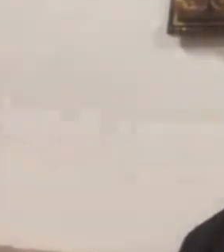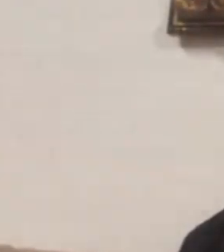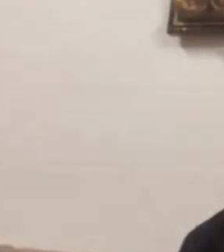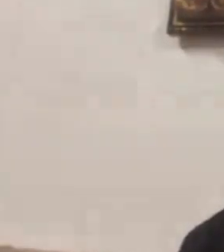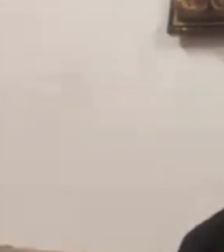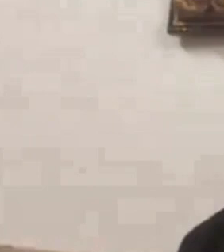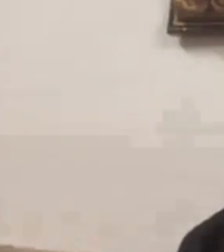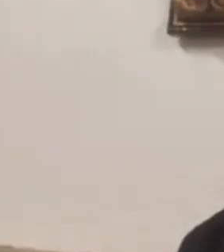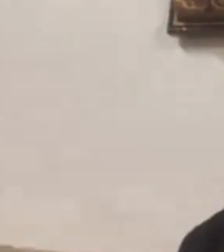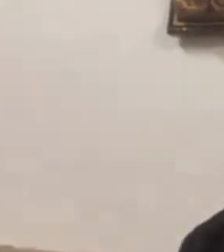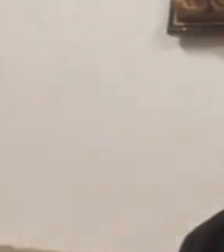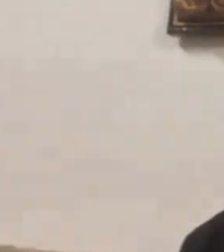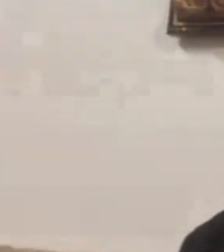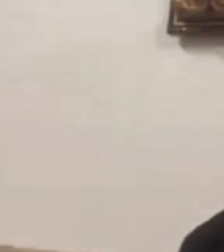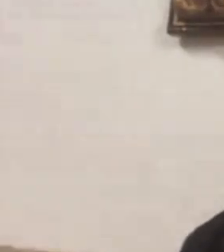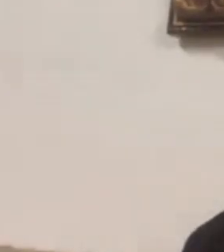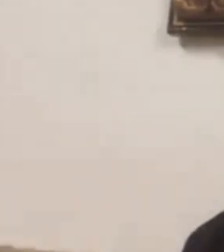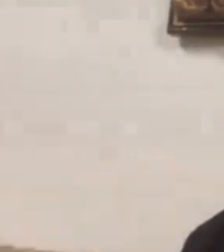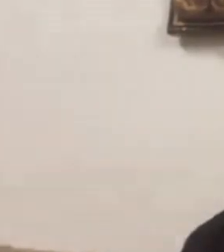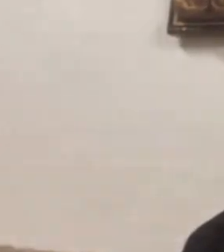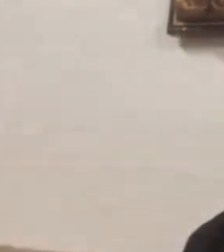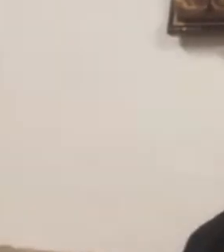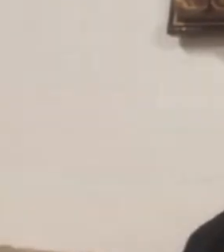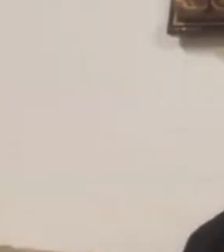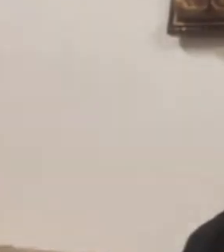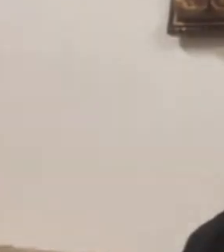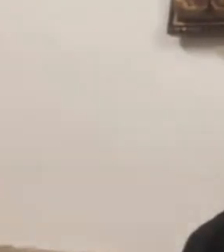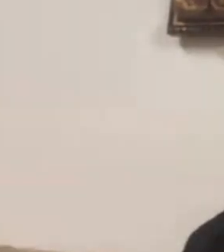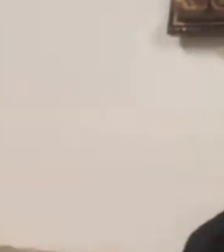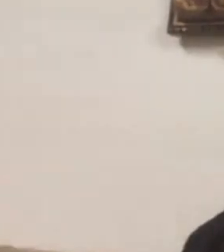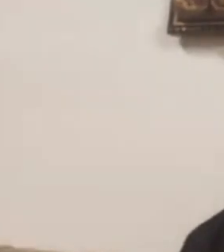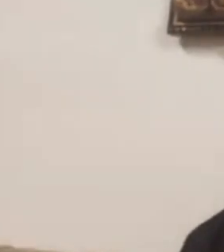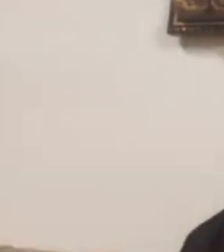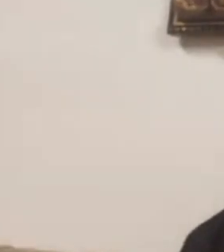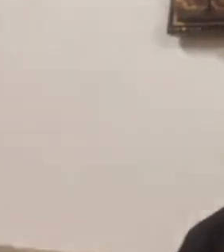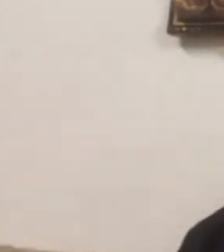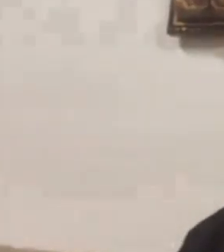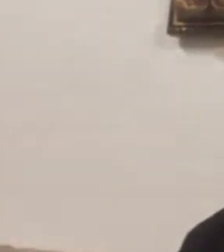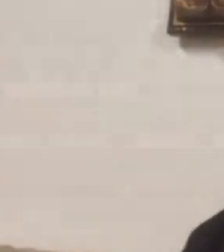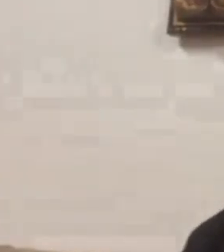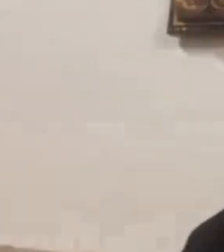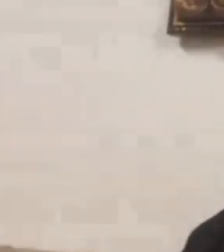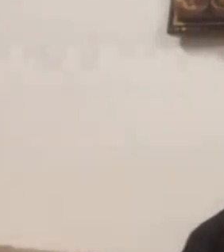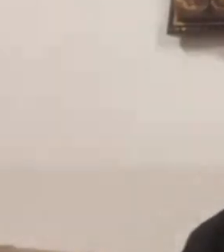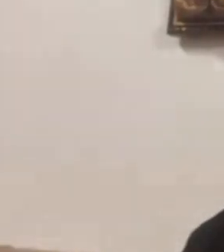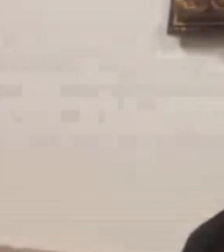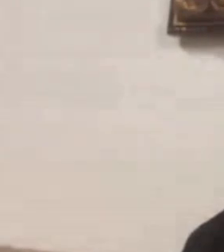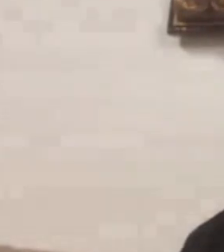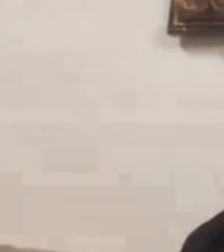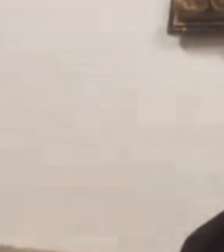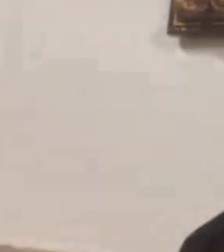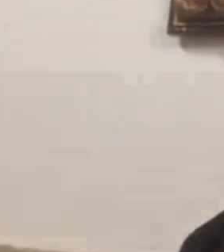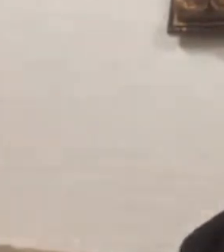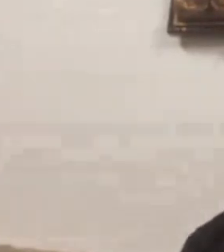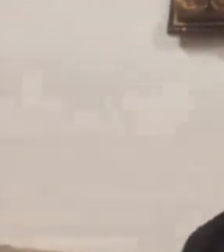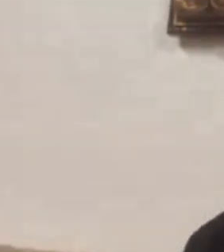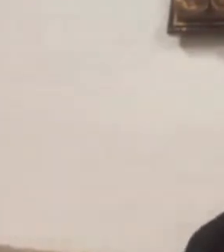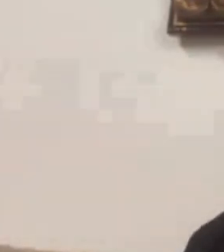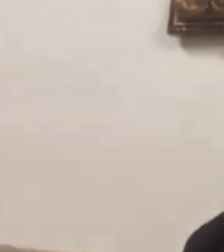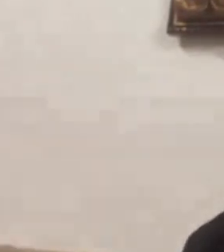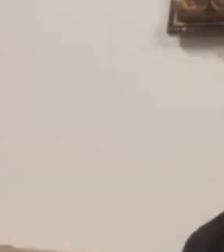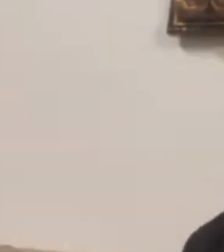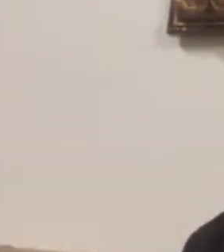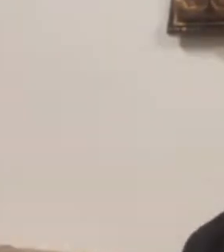وخدمتك. اليوم احنا راح نتحدث عنه، واللي هم أولادي الشباب اللي تجاوزوا